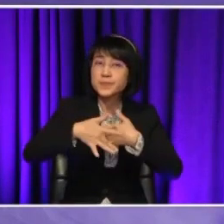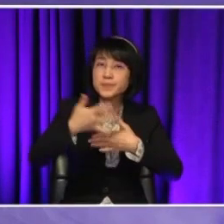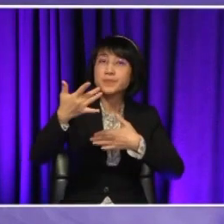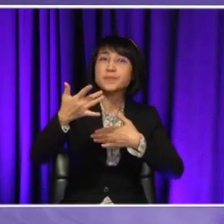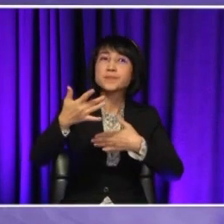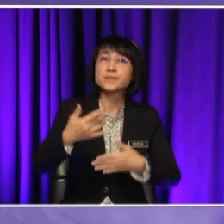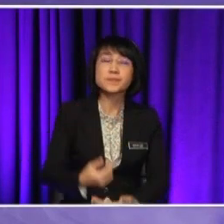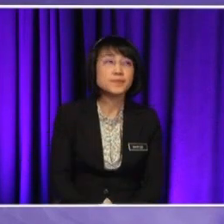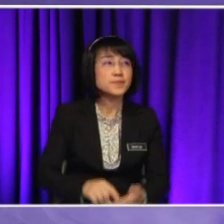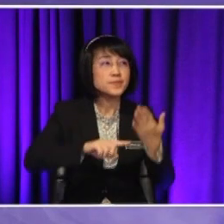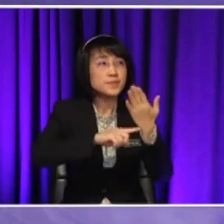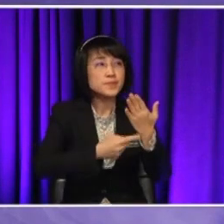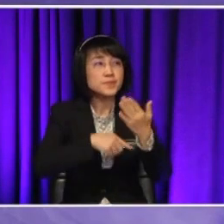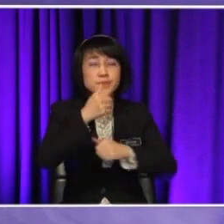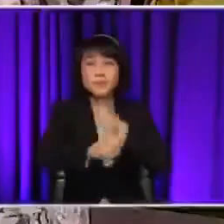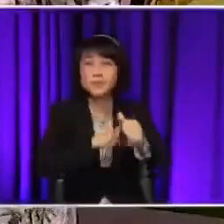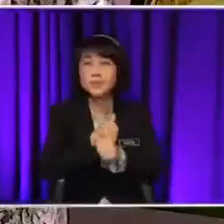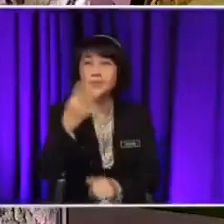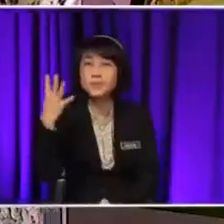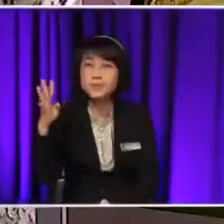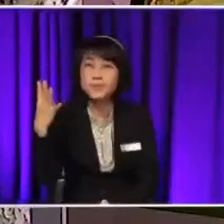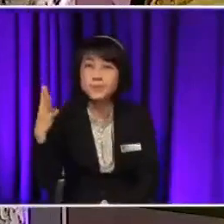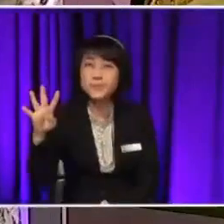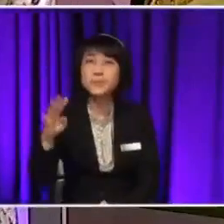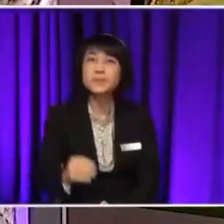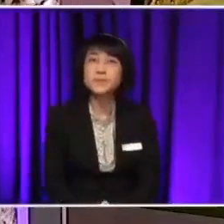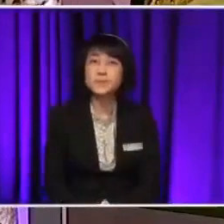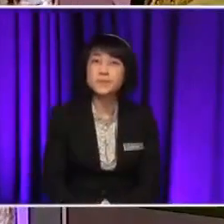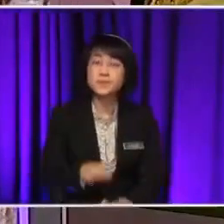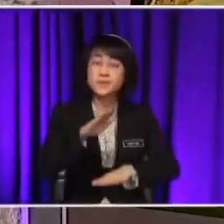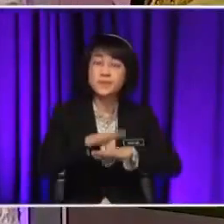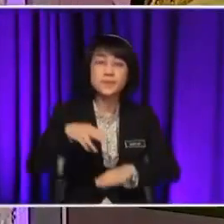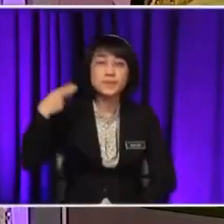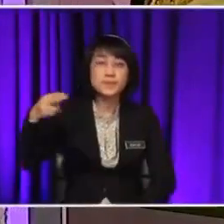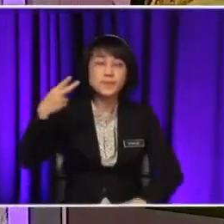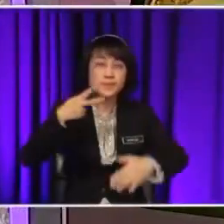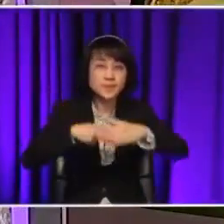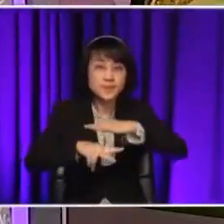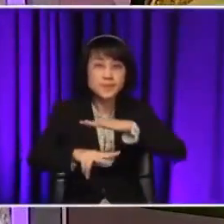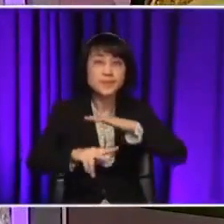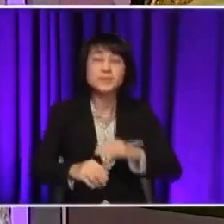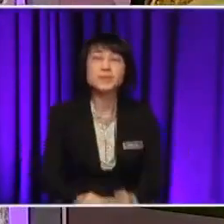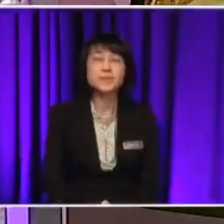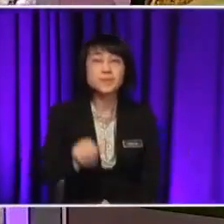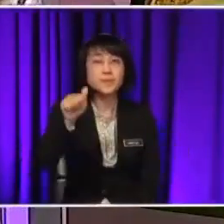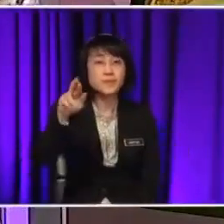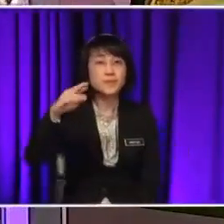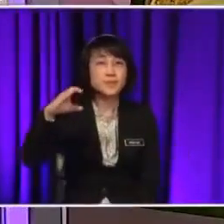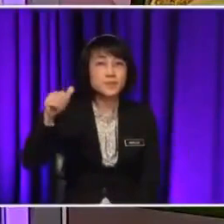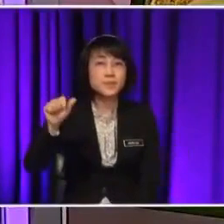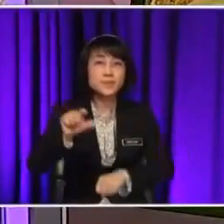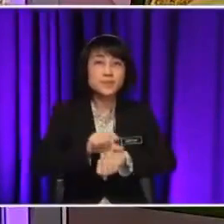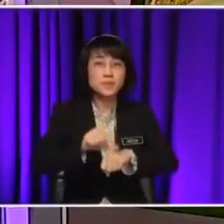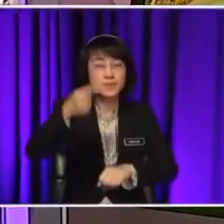cikgu ya. Yang mula-mula tadi. Maksudnya pada sejarah cetakan. Okey. Arca ini digunakan untuk